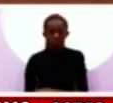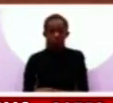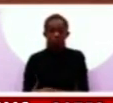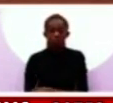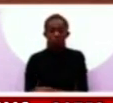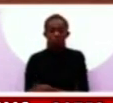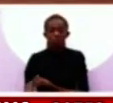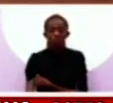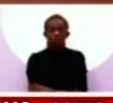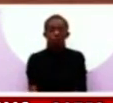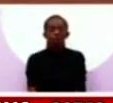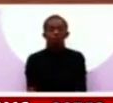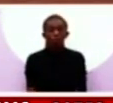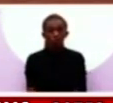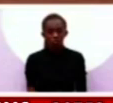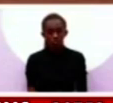ake